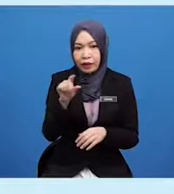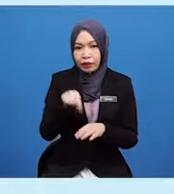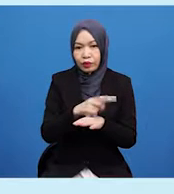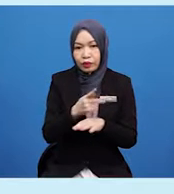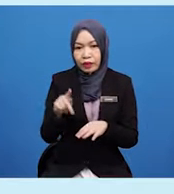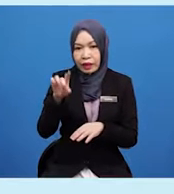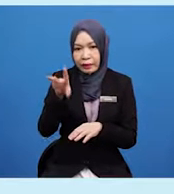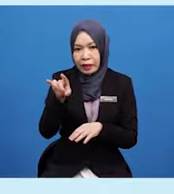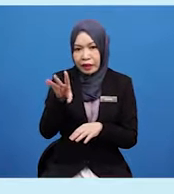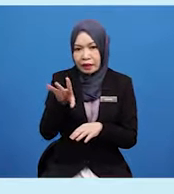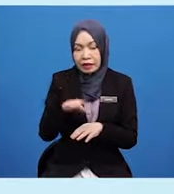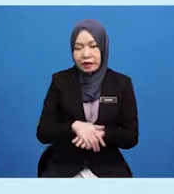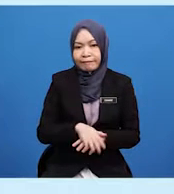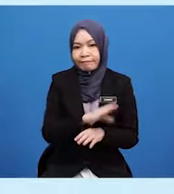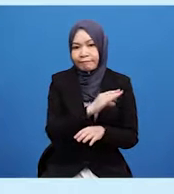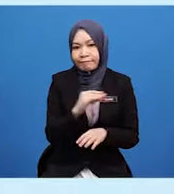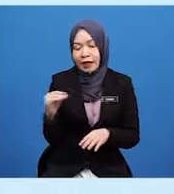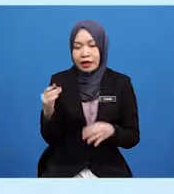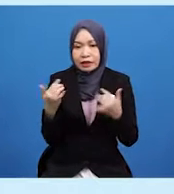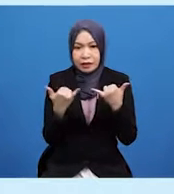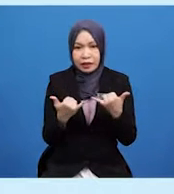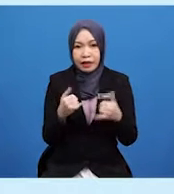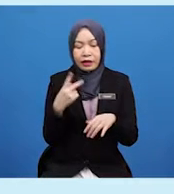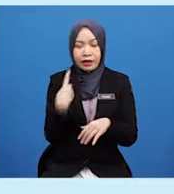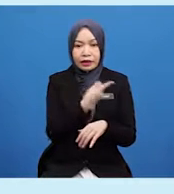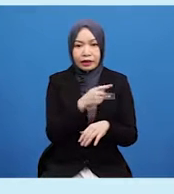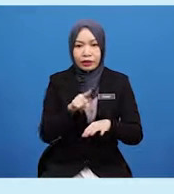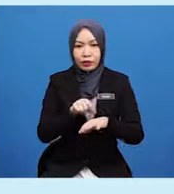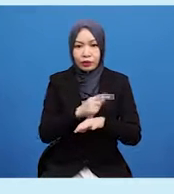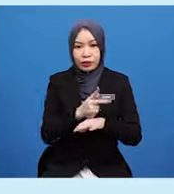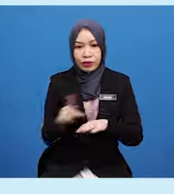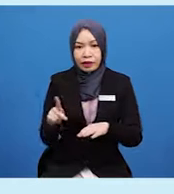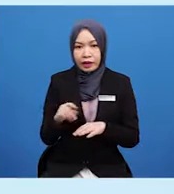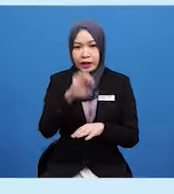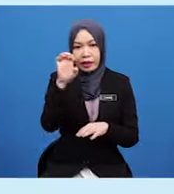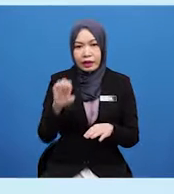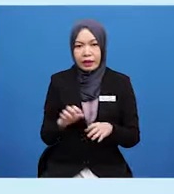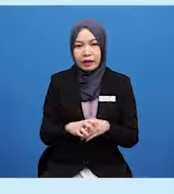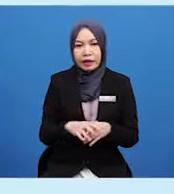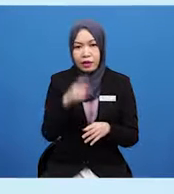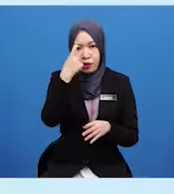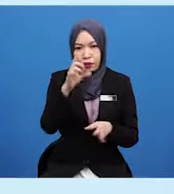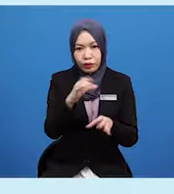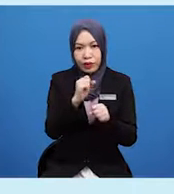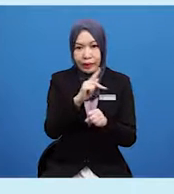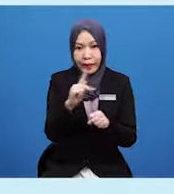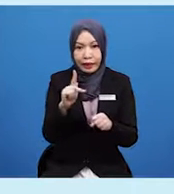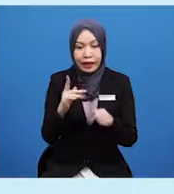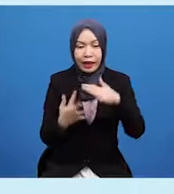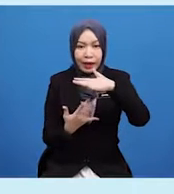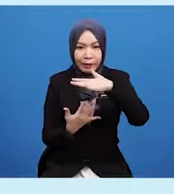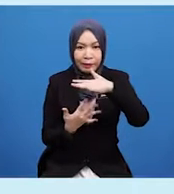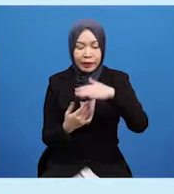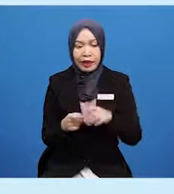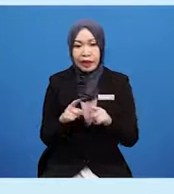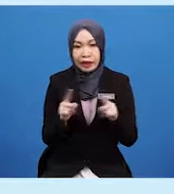periuk periuk elektrik dan hanya memetik dan fugees untuk mendapatkan api sebaliknya